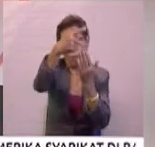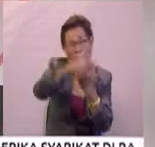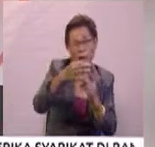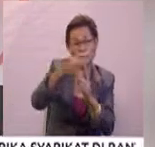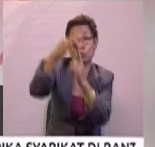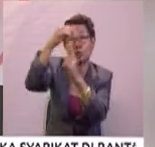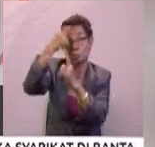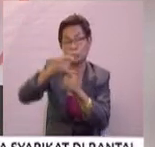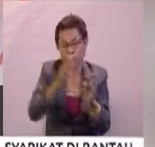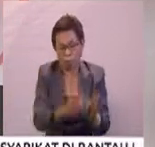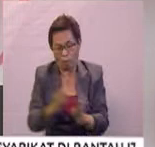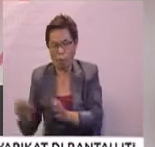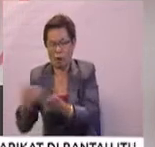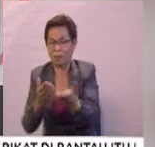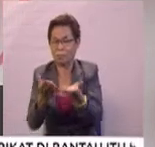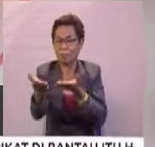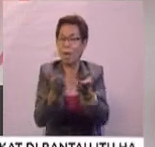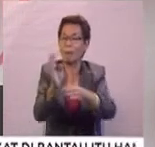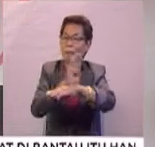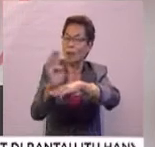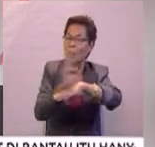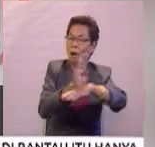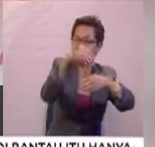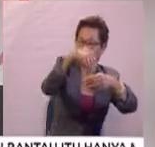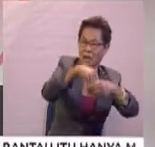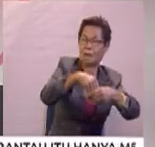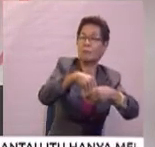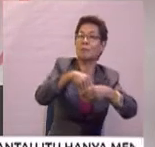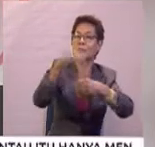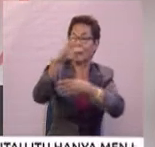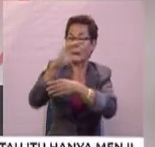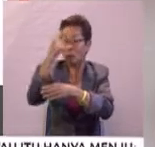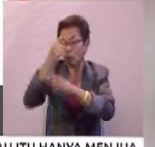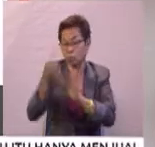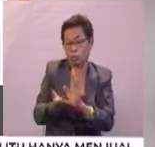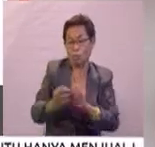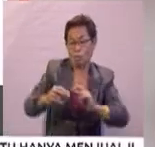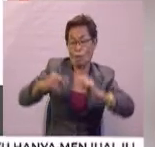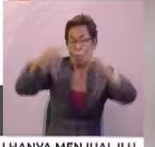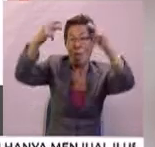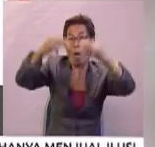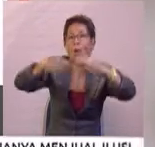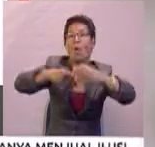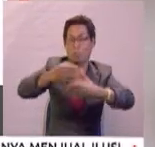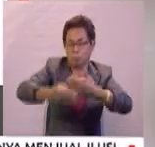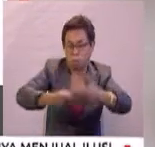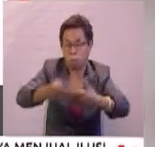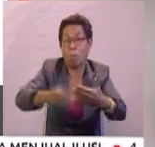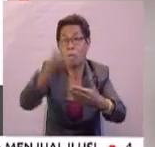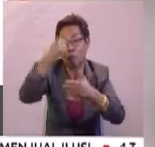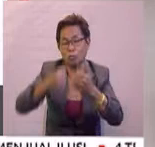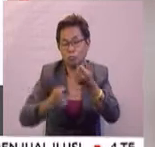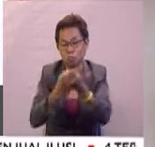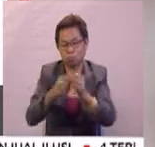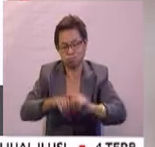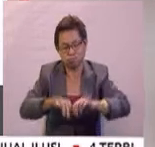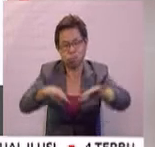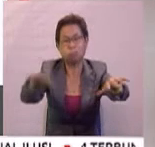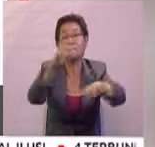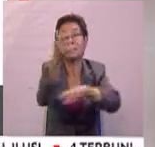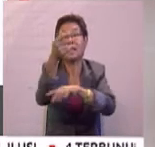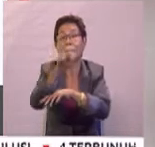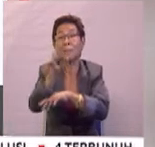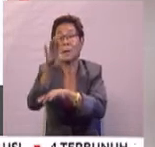utama untuk menyusun semula perkhidmatan perniagaan dalamannya untuk meningkatkan produktiviti bagi menyokong perkembangannya. Selain itu, TNB